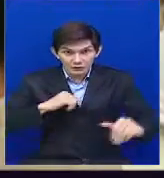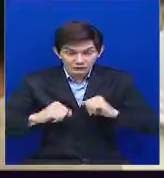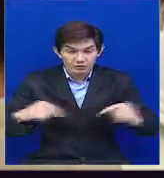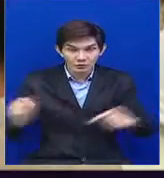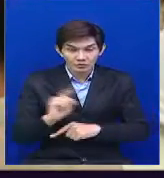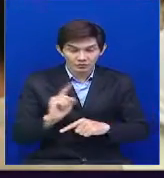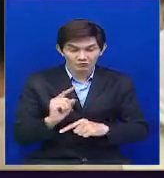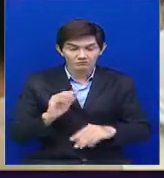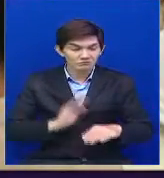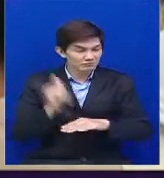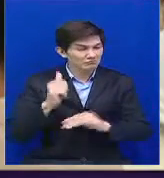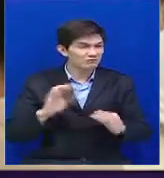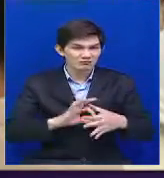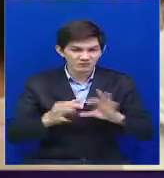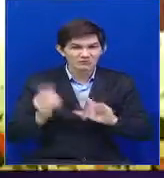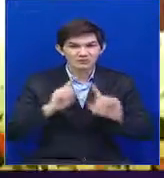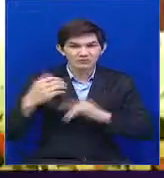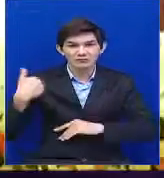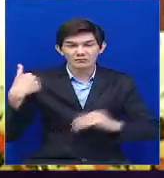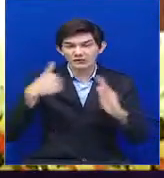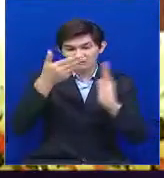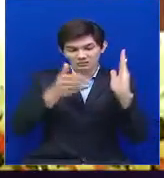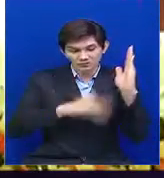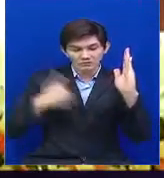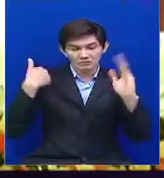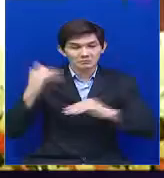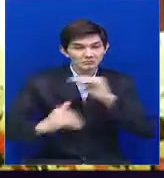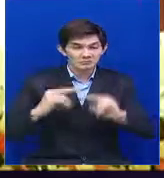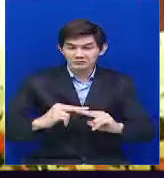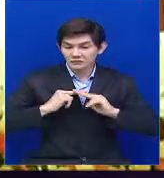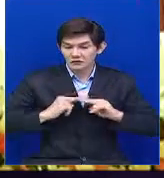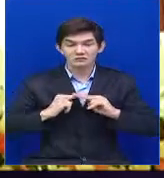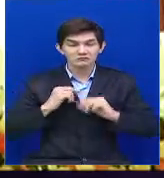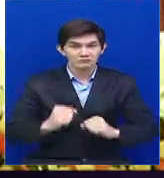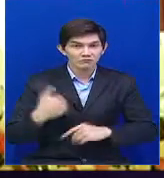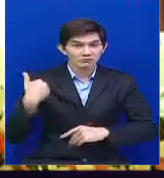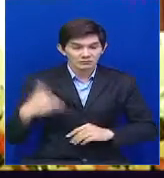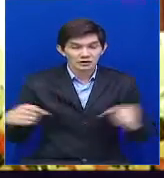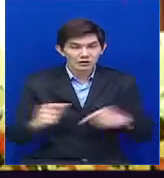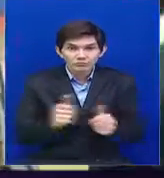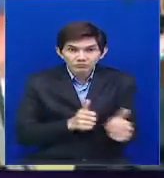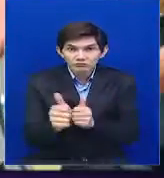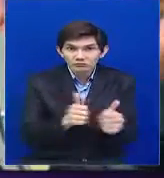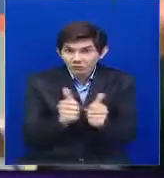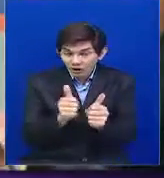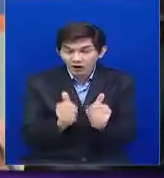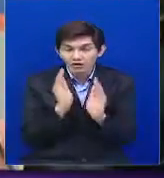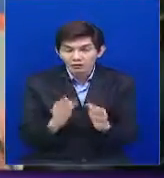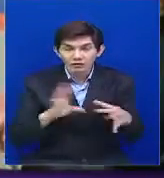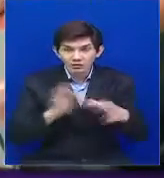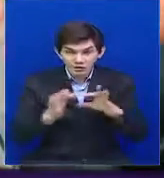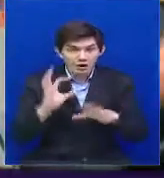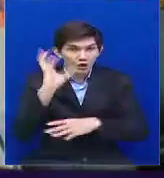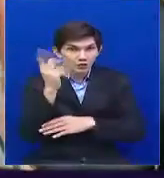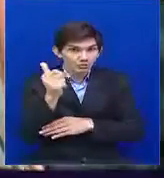ความเป็นเลิศด้านกีฬาในแต่ละภูมิภาคได้พัฒนาศักยภาพของตนเองให้สามารถแข่งขันกับนักกีฬาในระดับส